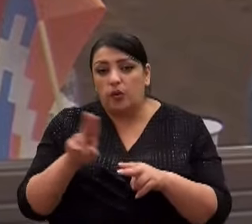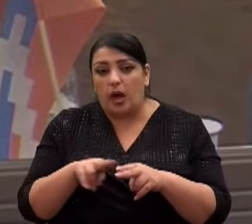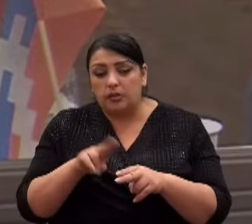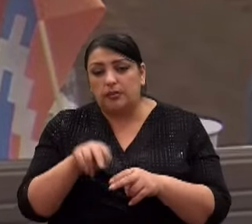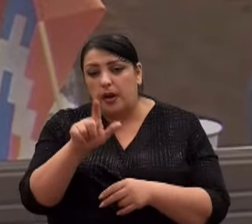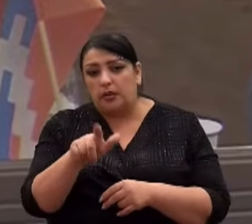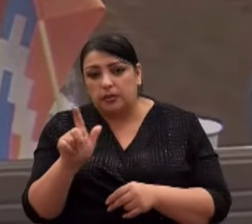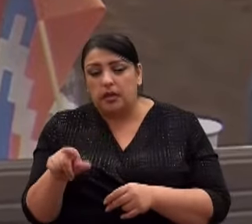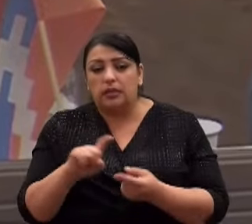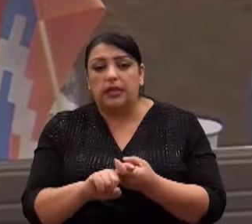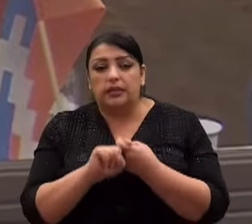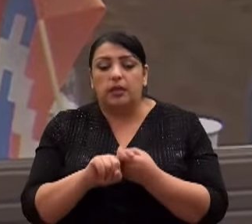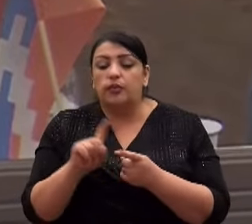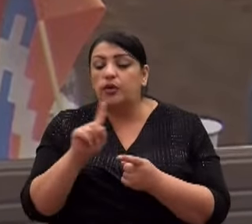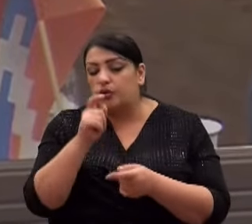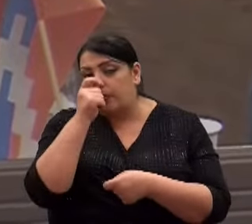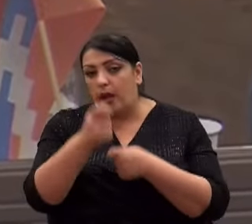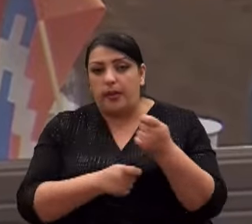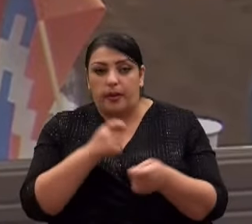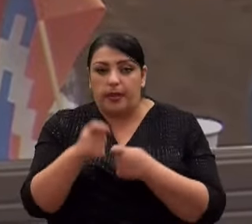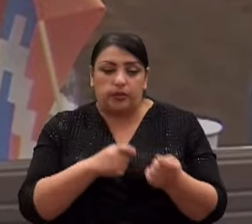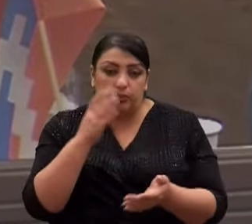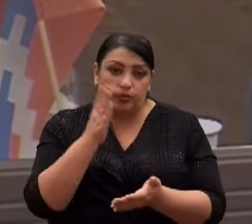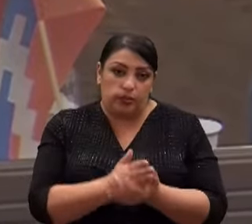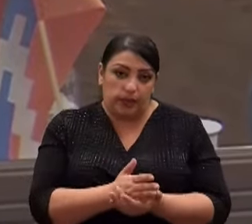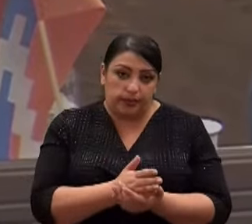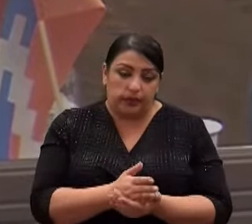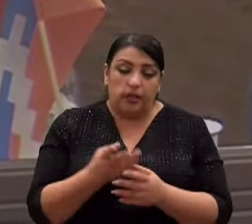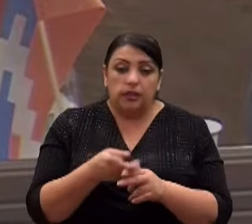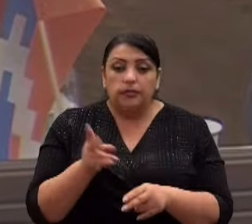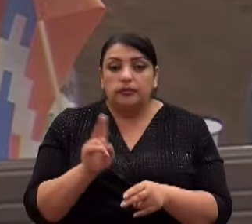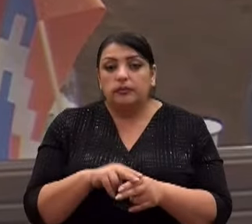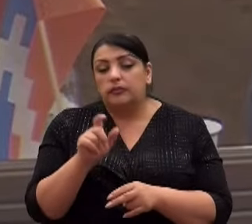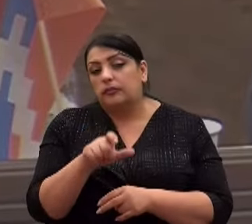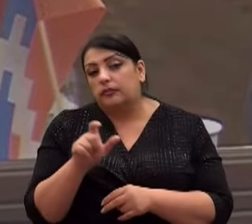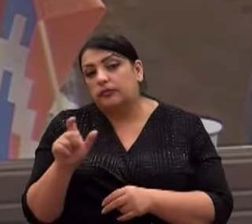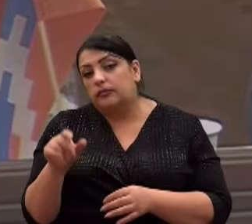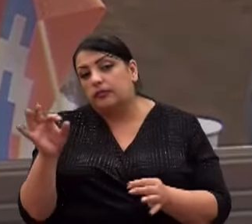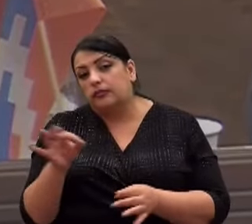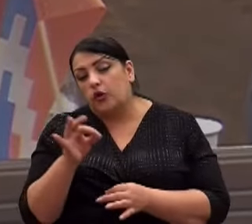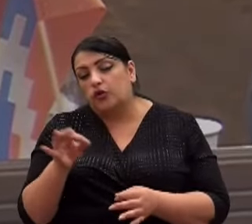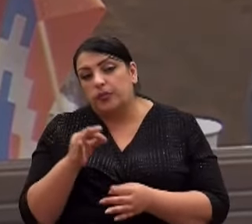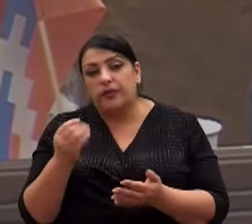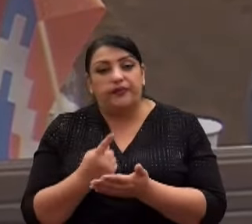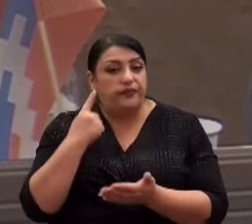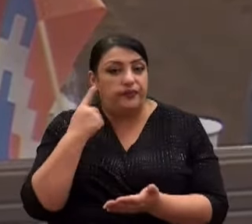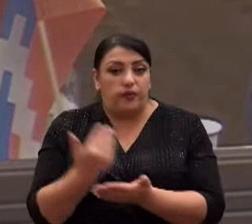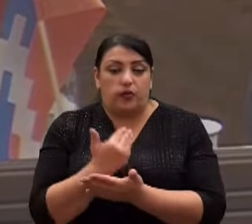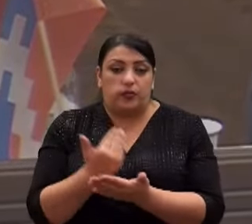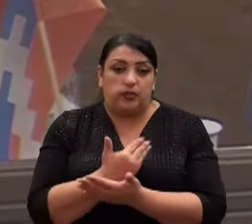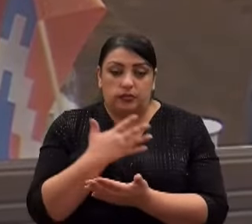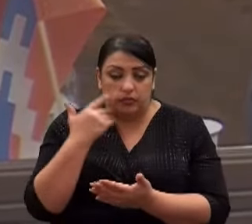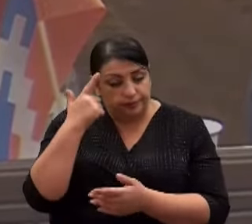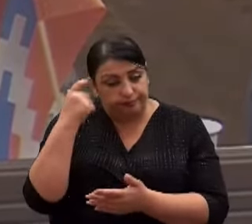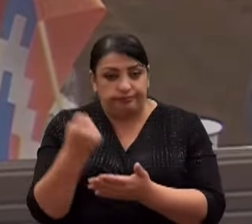կապած ինչ նոր մանրամասնություններ կան, որովհետև մարդիկ գրեթե որևէ տեղեկություն չունեն և այսպես